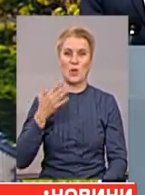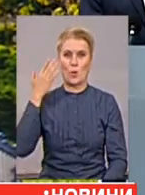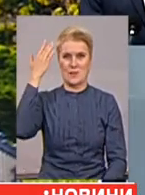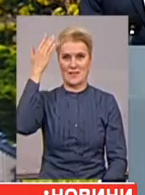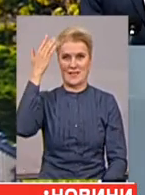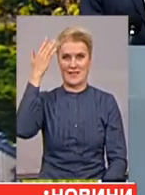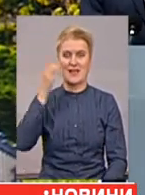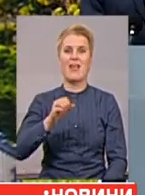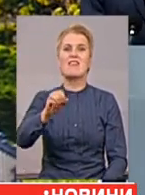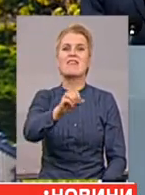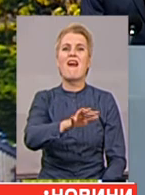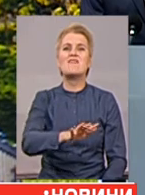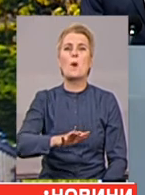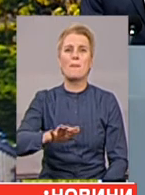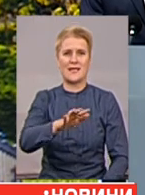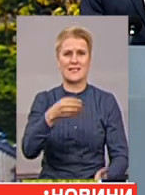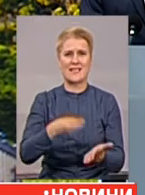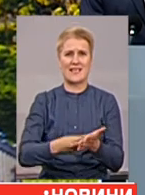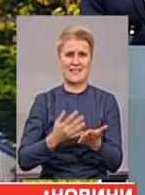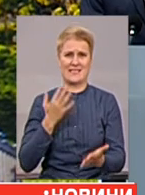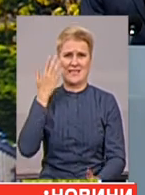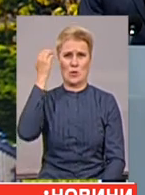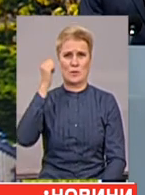саме європейських цінностей,